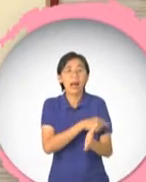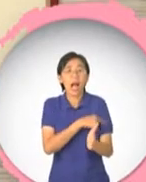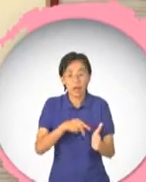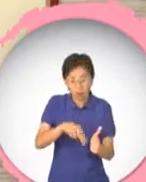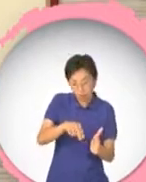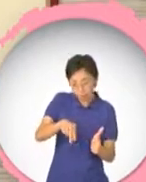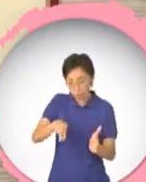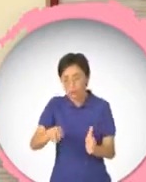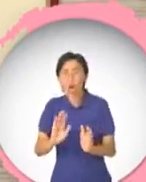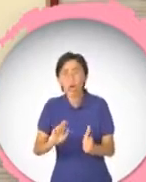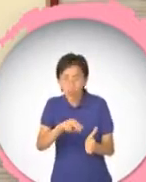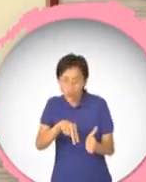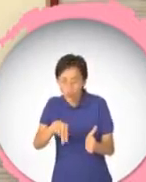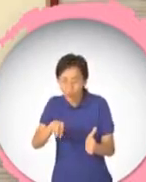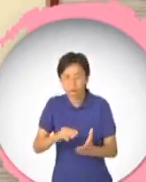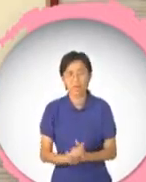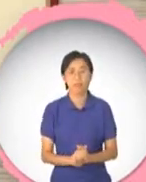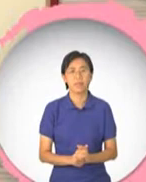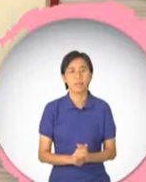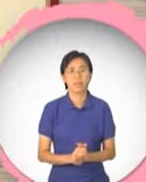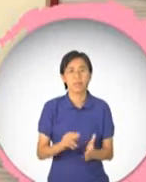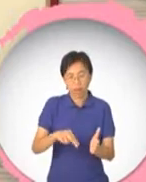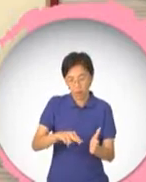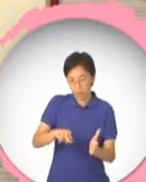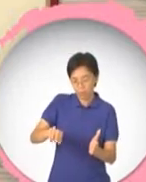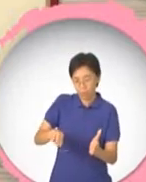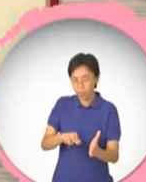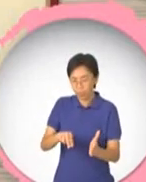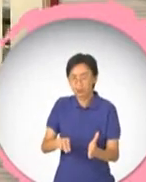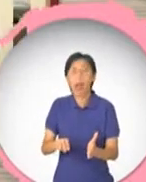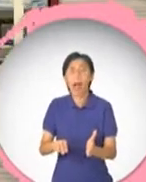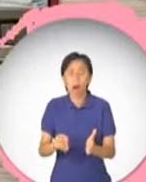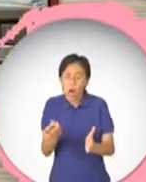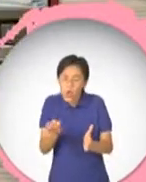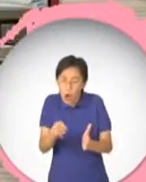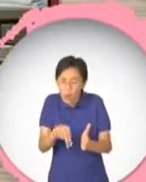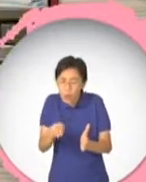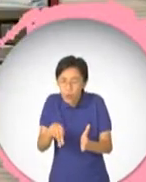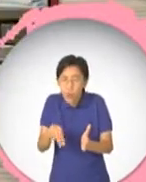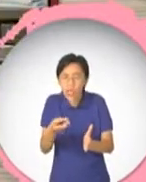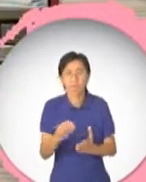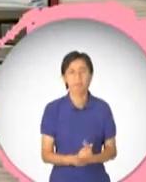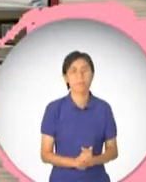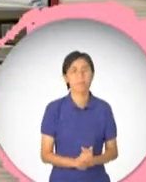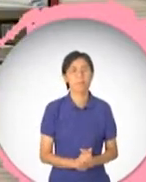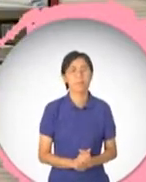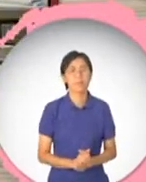คะ ทาเฉพาะก้นของพิมพ์นะครับ ใช่ใช่แค่บางๆค่ะ ครับเรียบร้อย